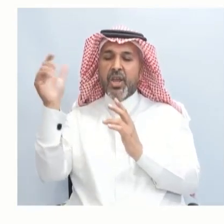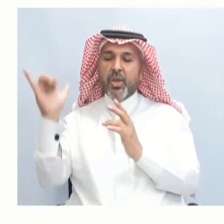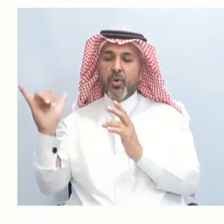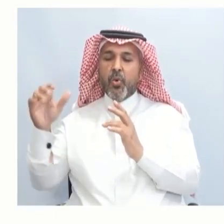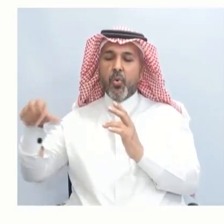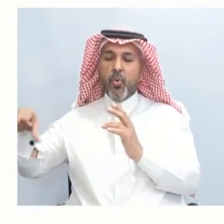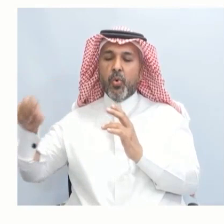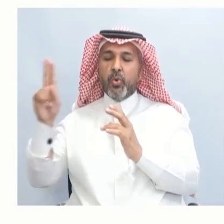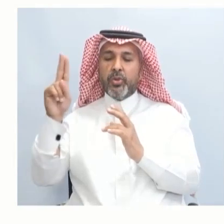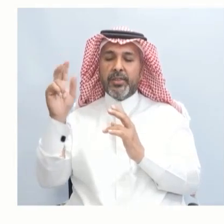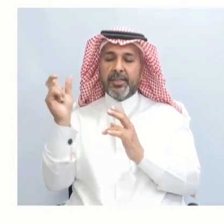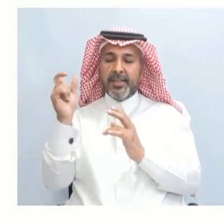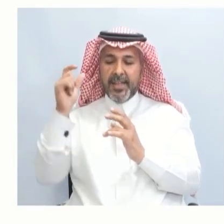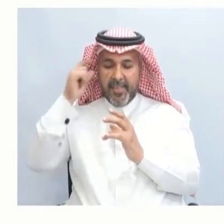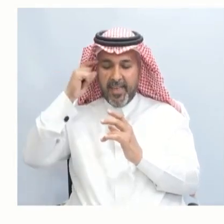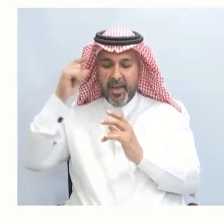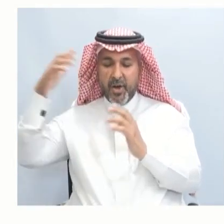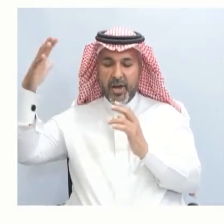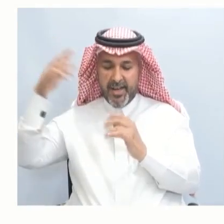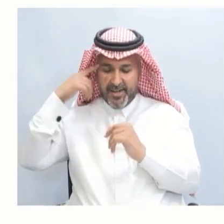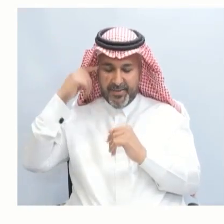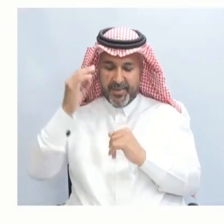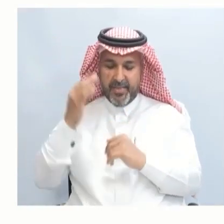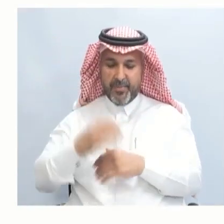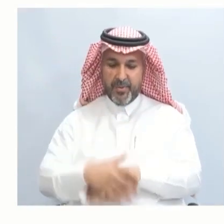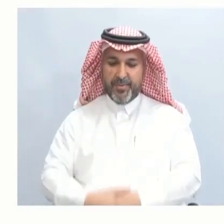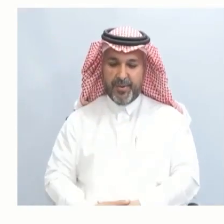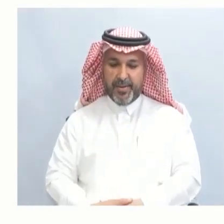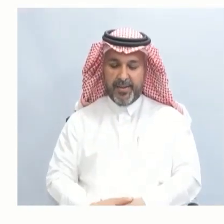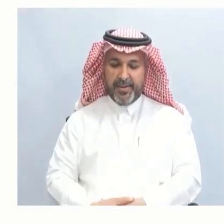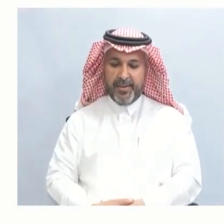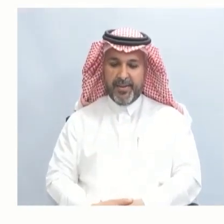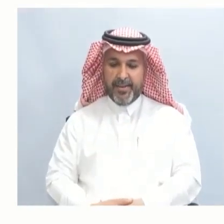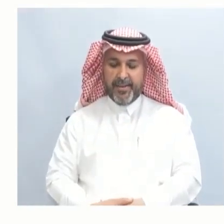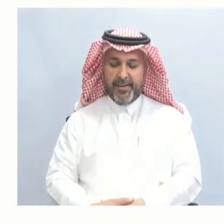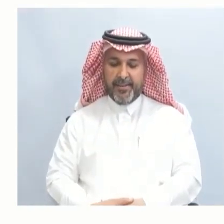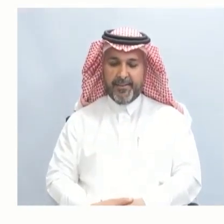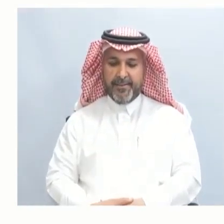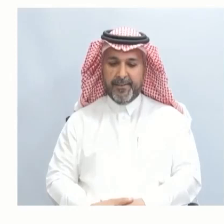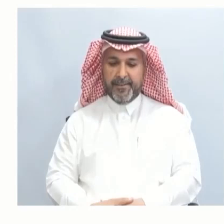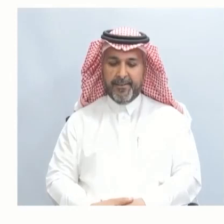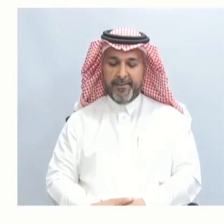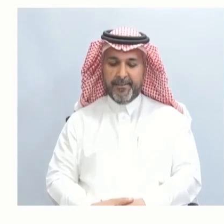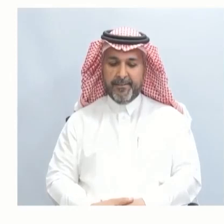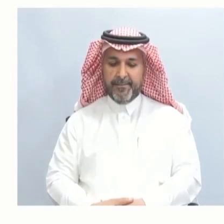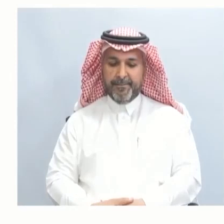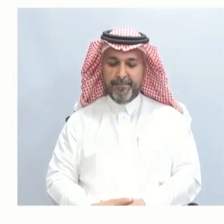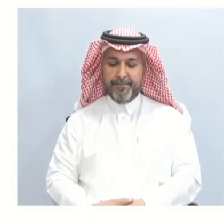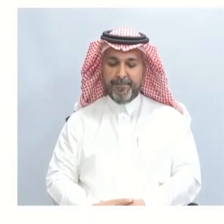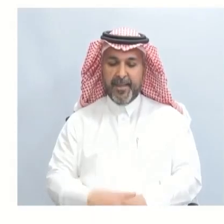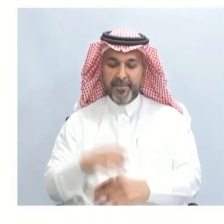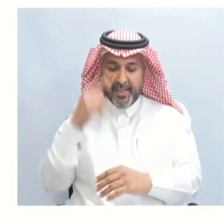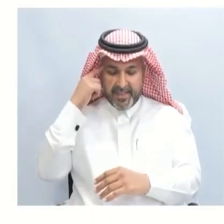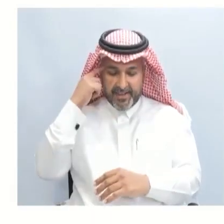النتيجه ونفس التوصل واضح اذا هذا استنتجته من قانون نيوتن ماذا من قانون نيوتن الرابع